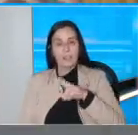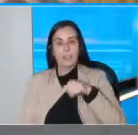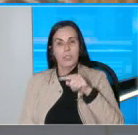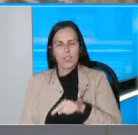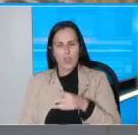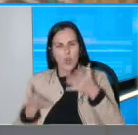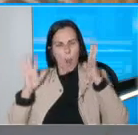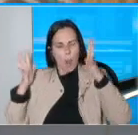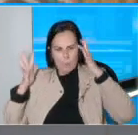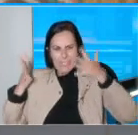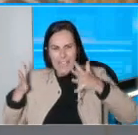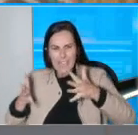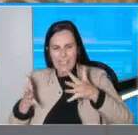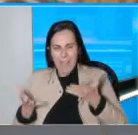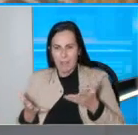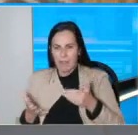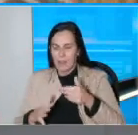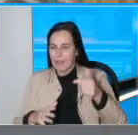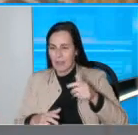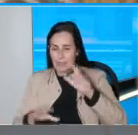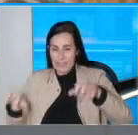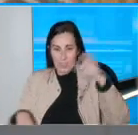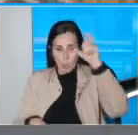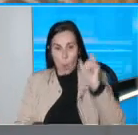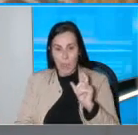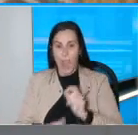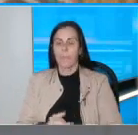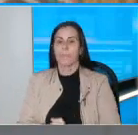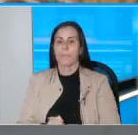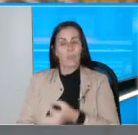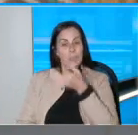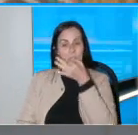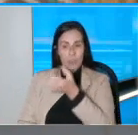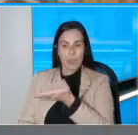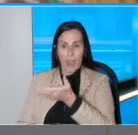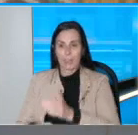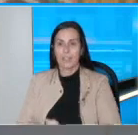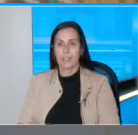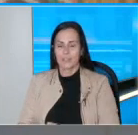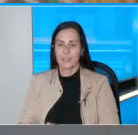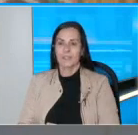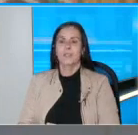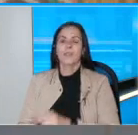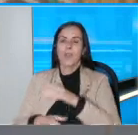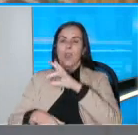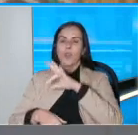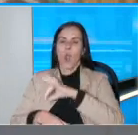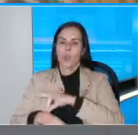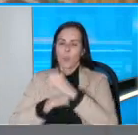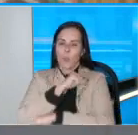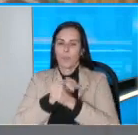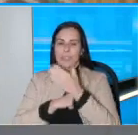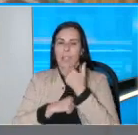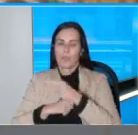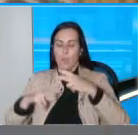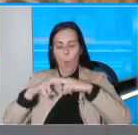יש אובססיה כלשהי כלפי ארדואן? אנחנו נשאל את השאלה הזאת את רמי דניאל, דוקטורן באוניברסיטה